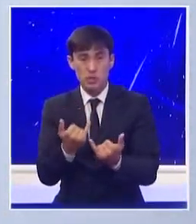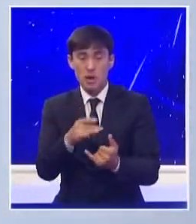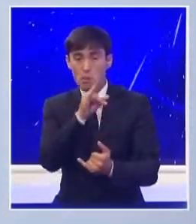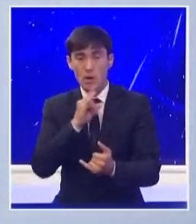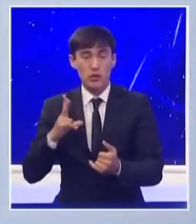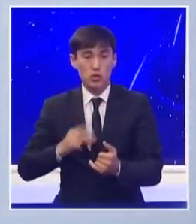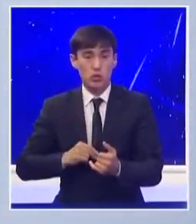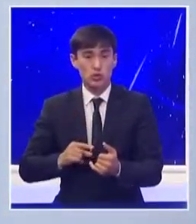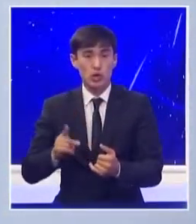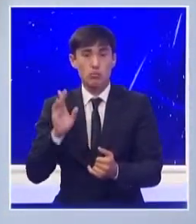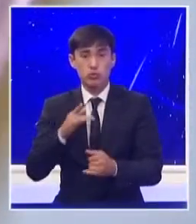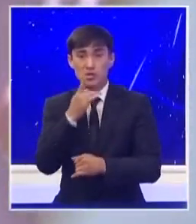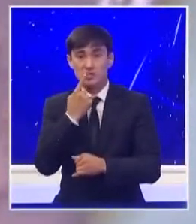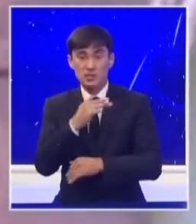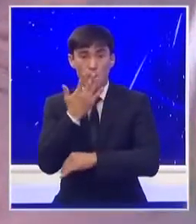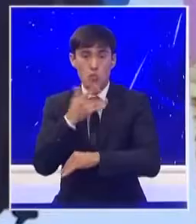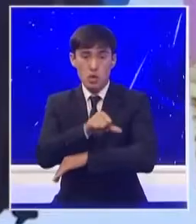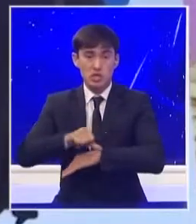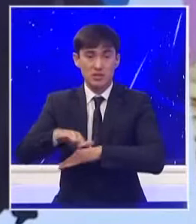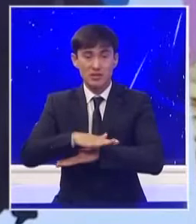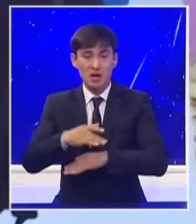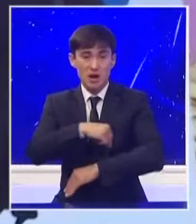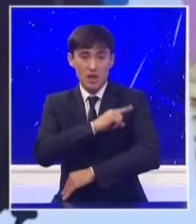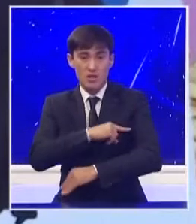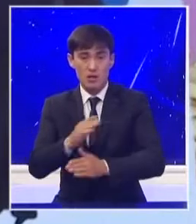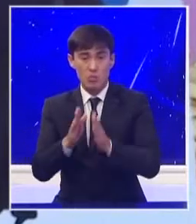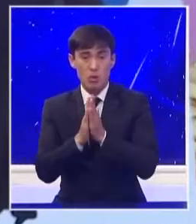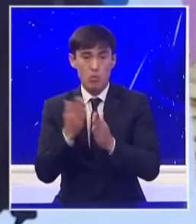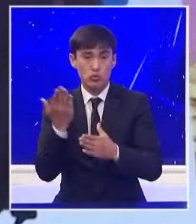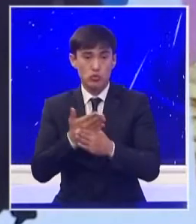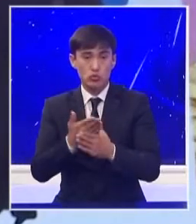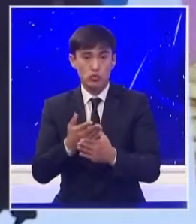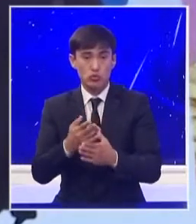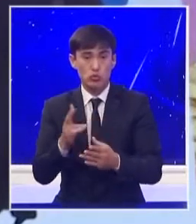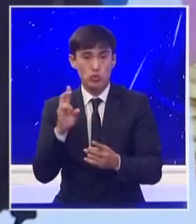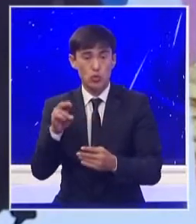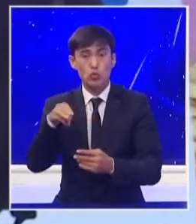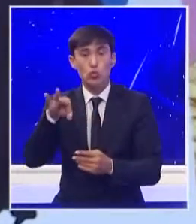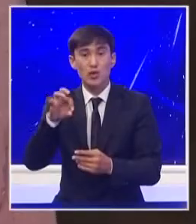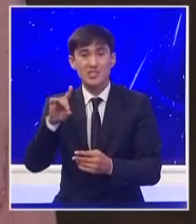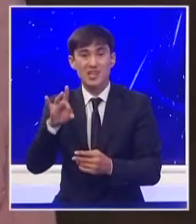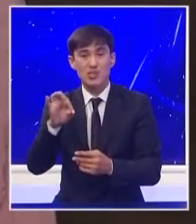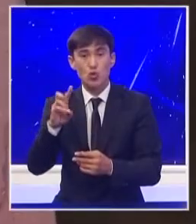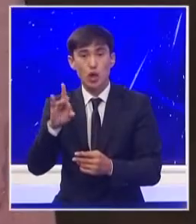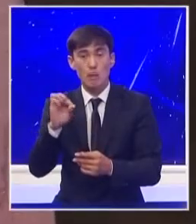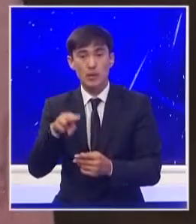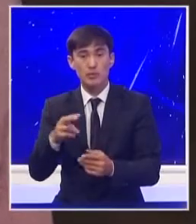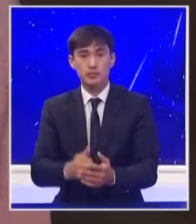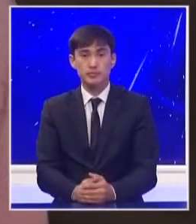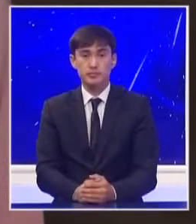мать и дочь намерены выйти на зарубежные клиники. Как оказалось, помочь девушке могут турецкие эскулапы.